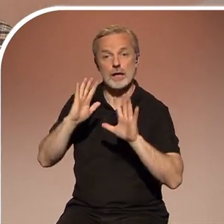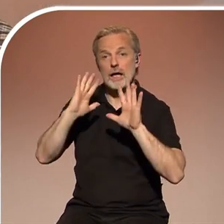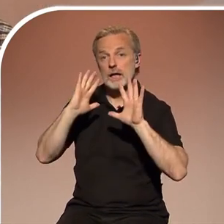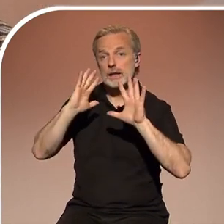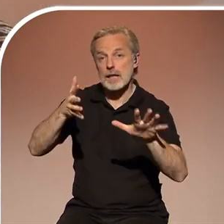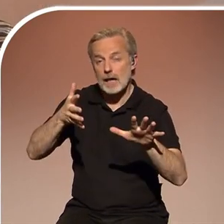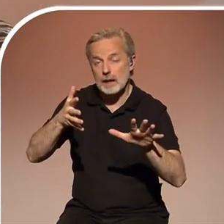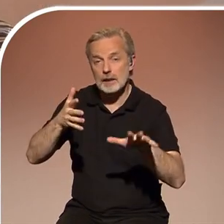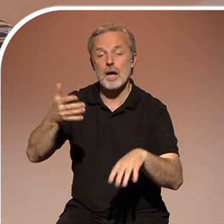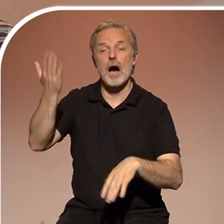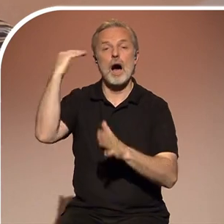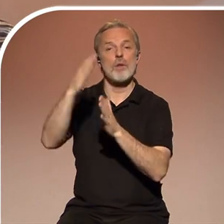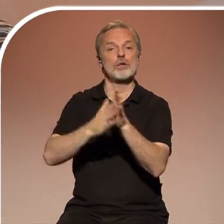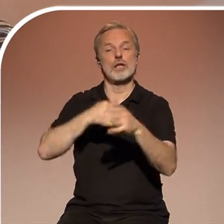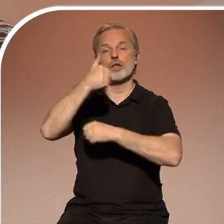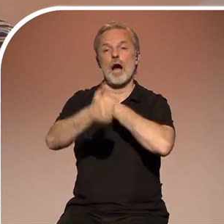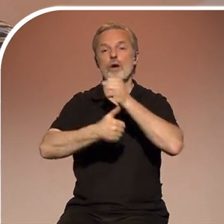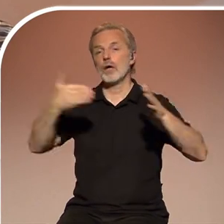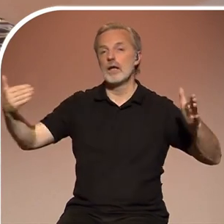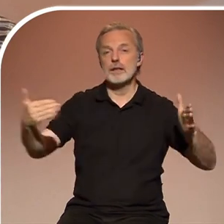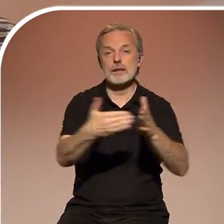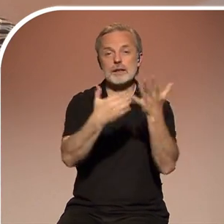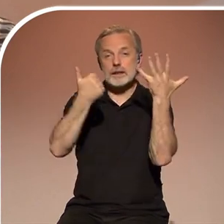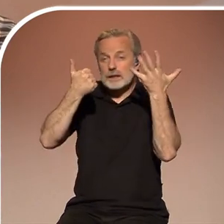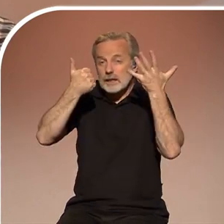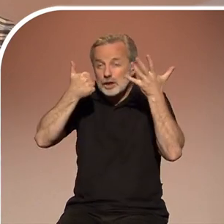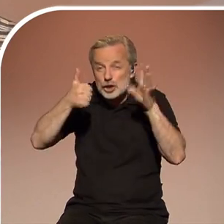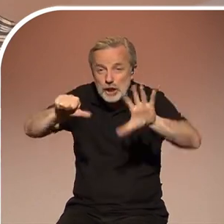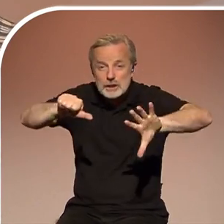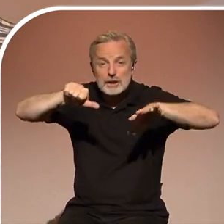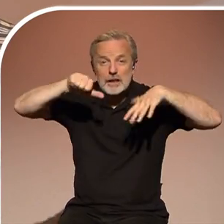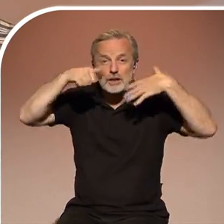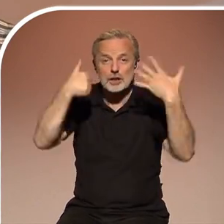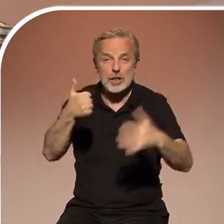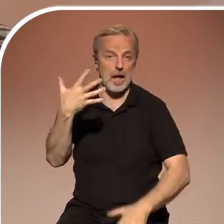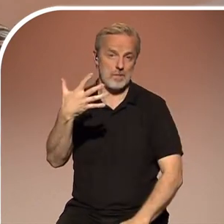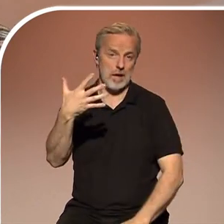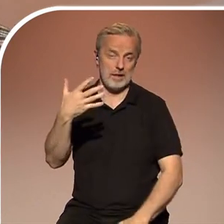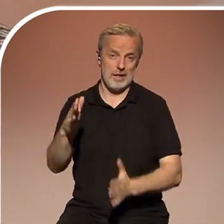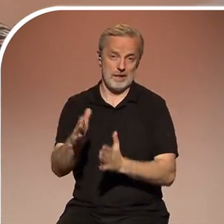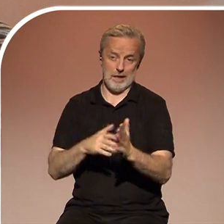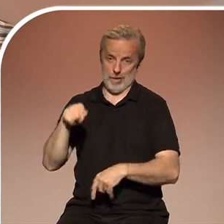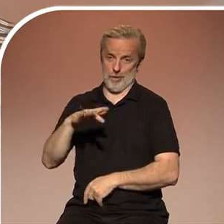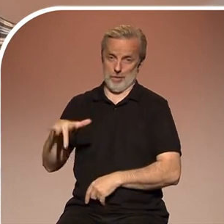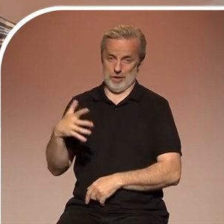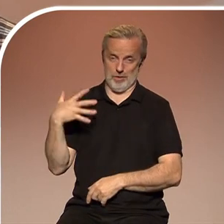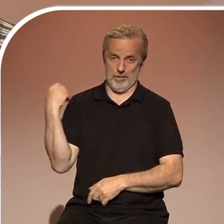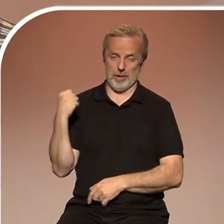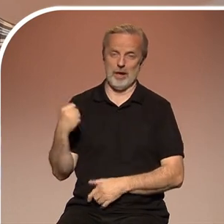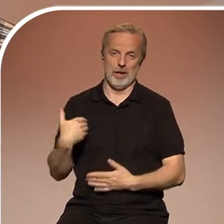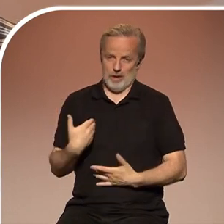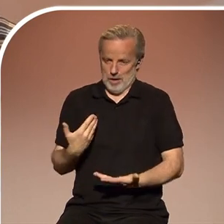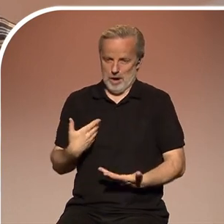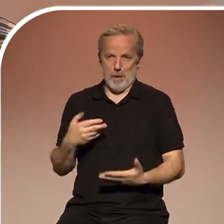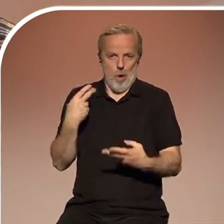nebo začal tam od roku 1665. Takže tím se to pro mě stalo ještě jakoby ten větší závazek. Ale musím podotknout, je